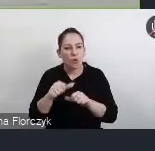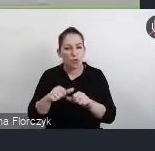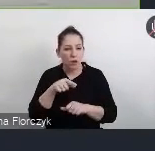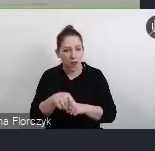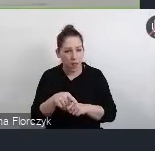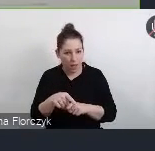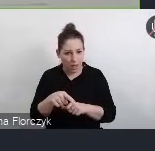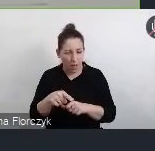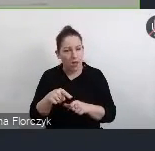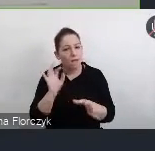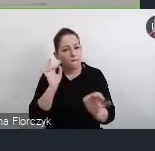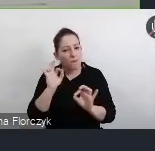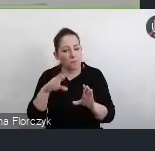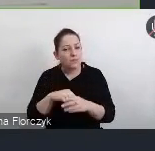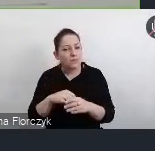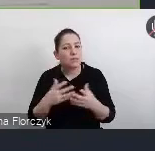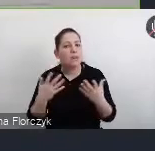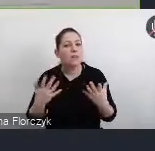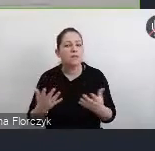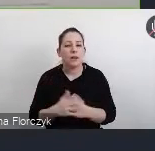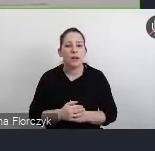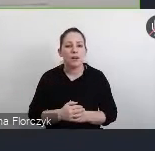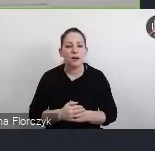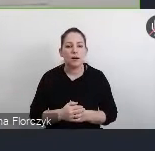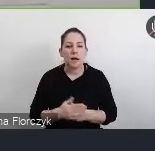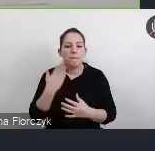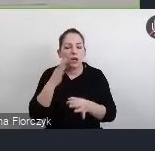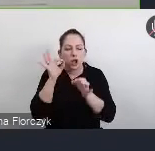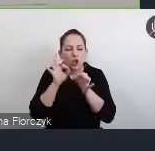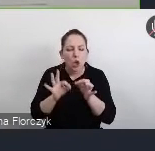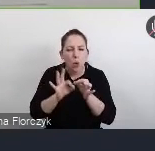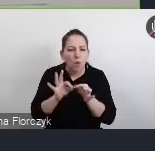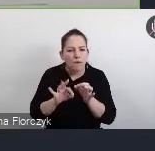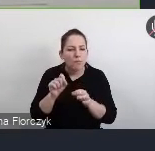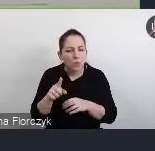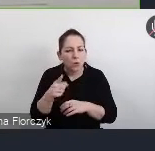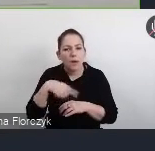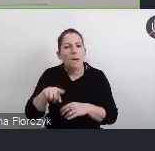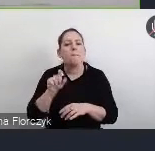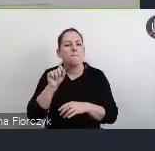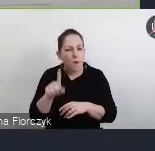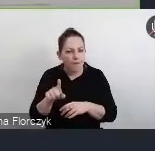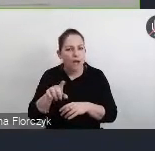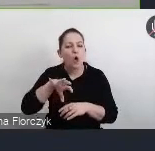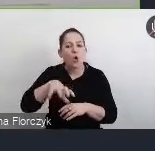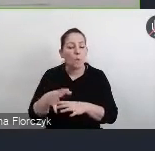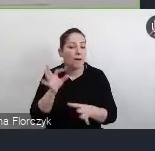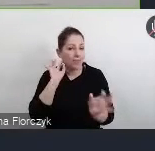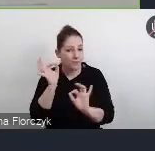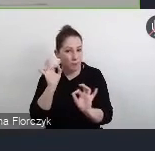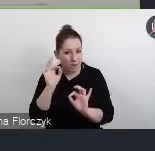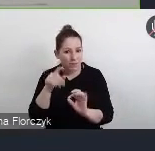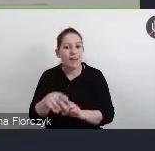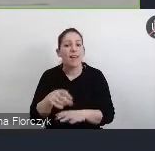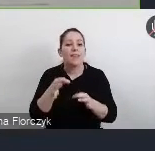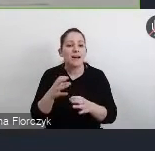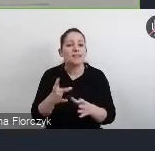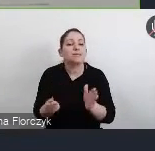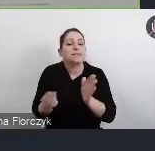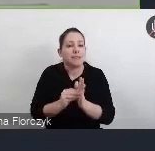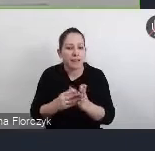czyli takie bardziej szczegółowe się pojawiły. Rzeczywiście pojawia się grupa danych, które w tej chwili chcemy wprowadzać